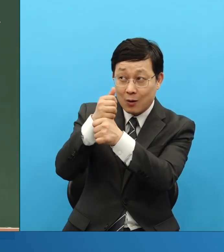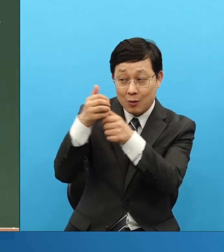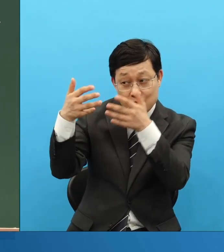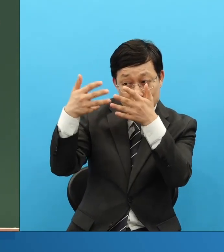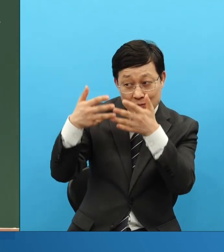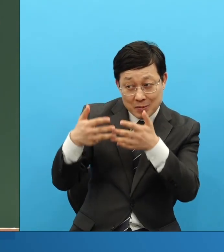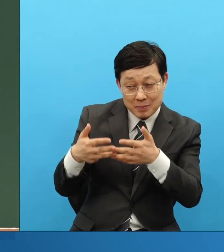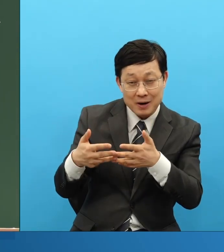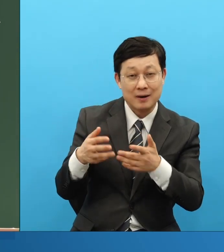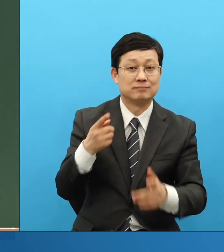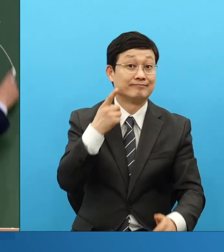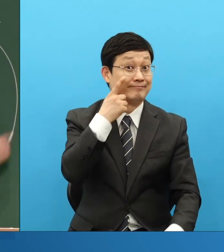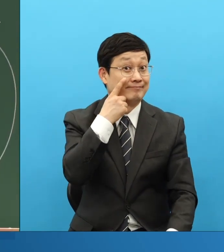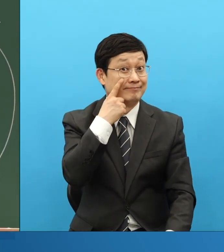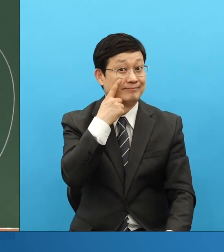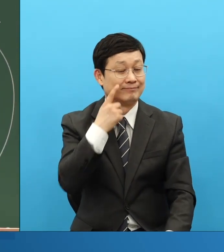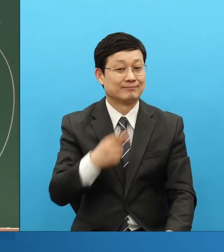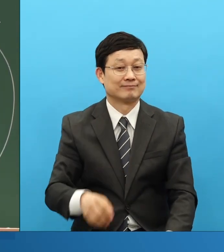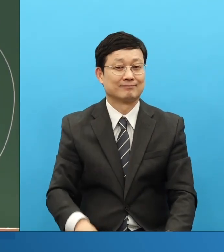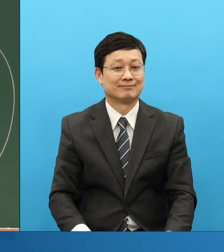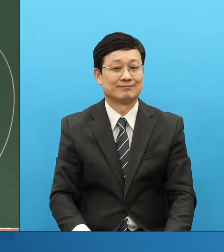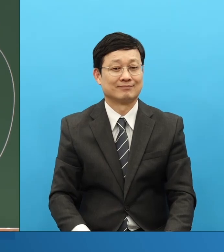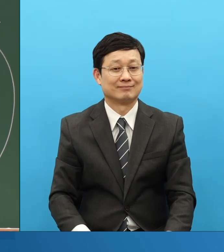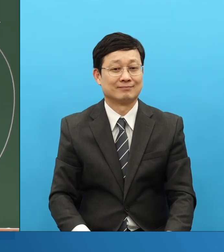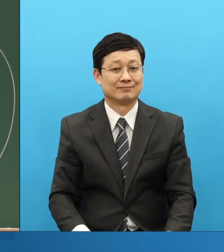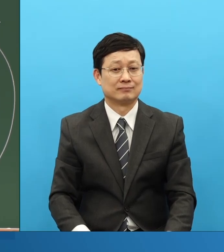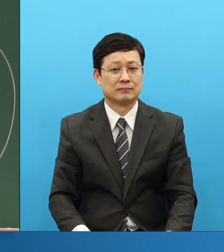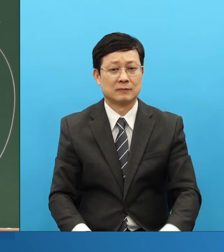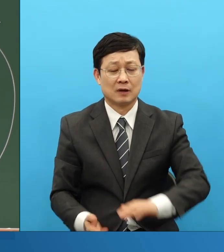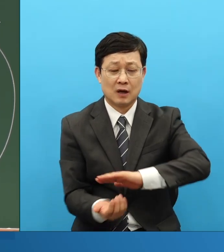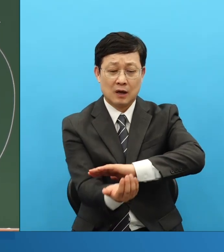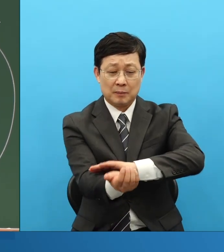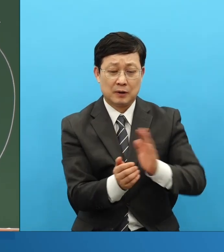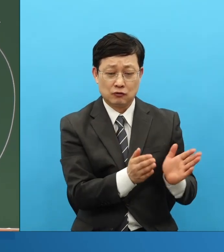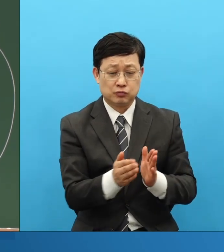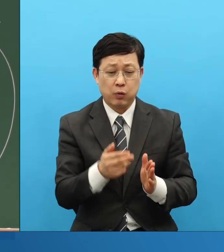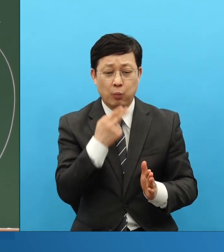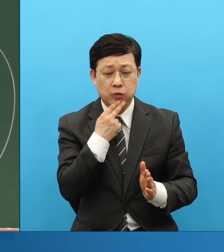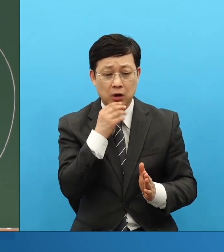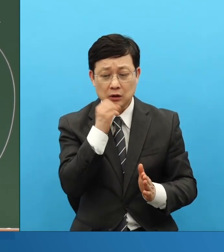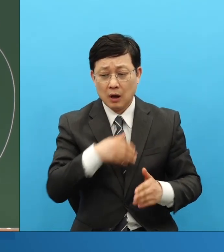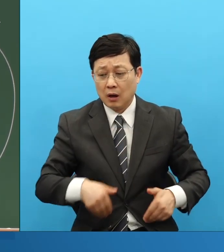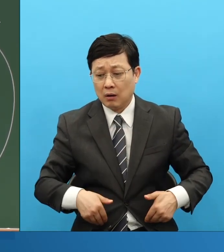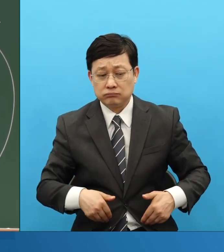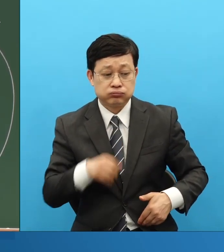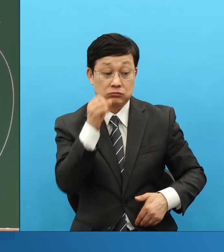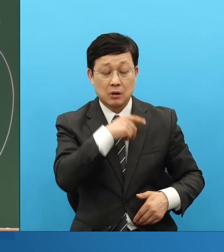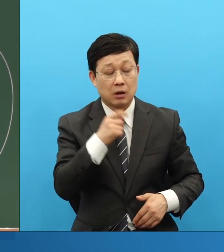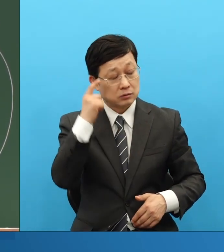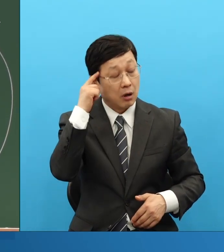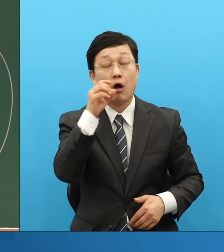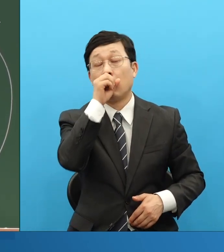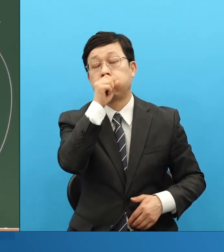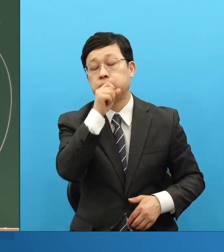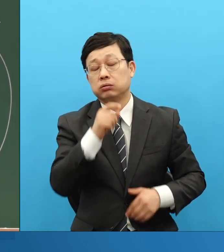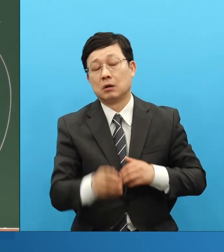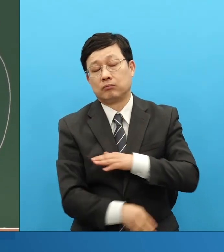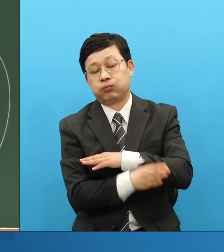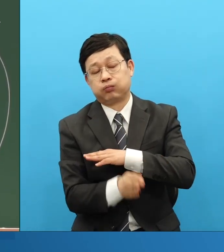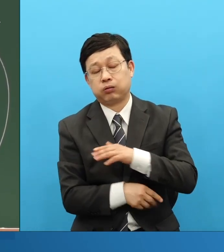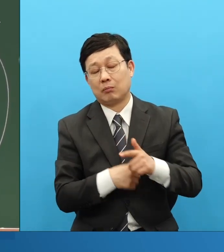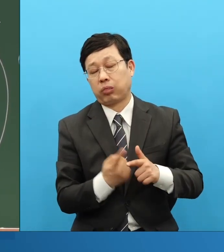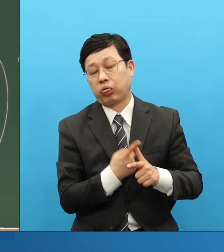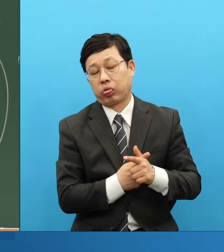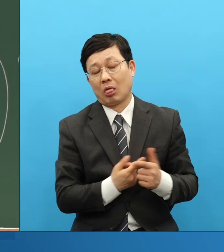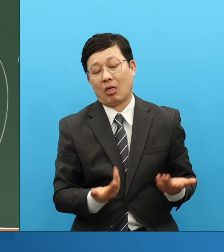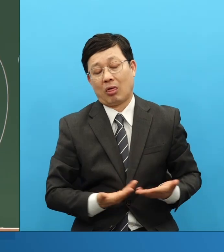things this way, like their introduction. 아니, 준비도 안 됐는데 하면 됩니까? That you can't do things when you're not even prepared for 그것도 it. 빚내가면서 And you even go